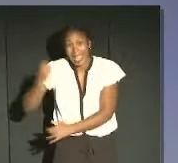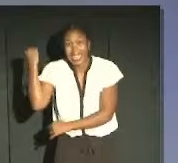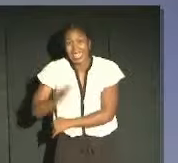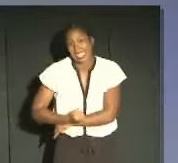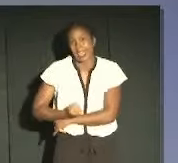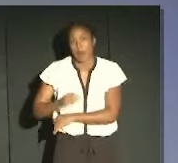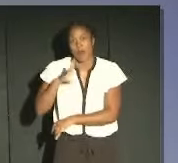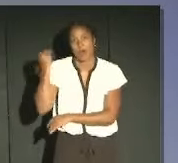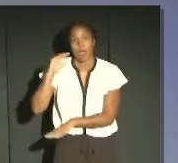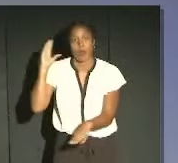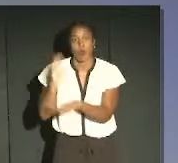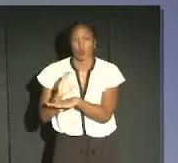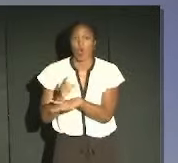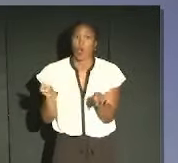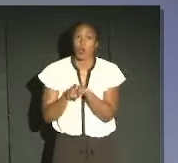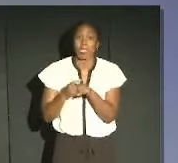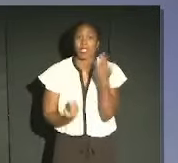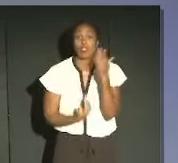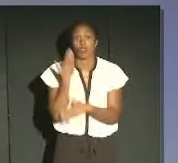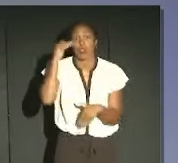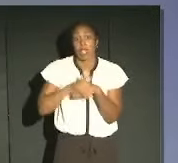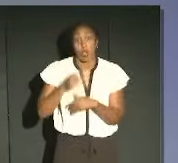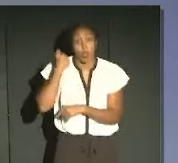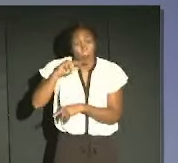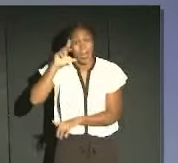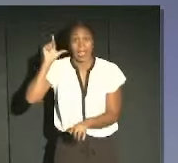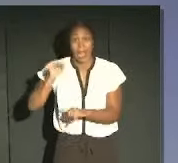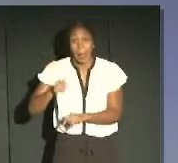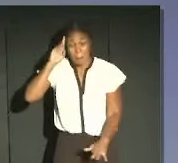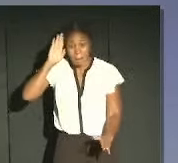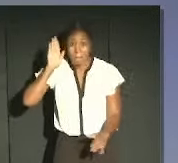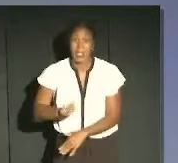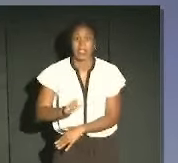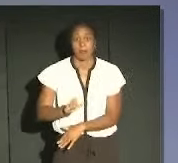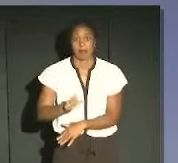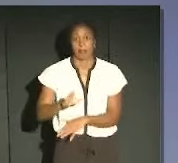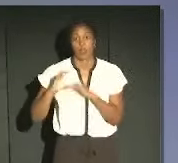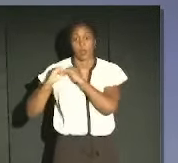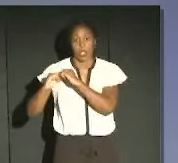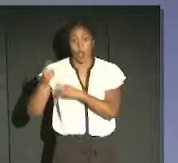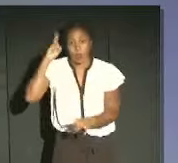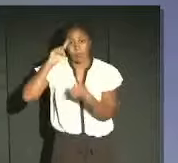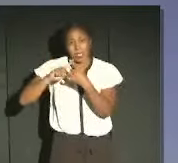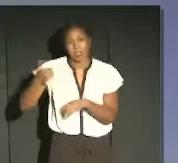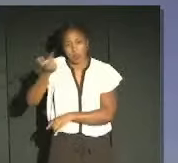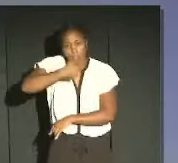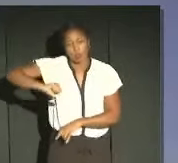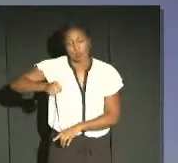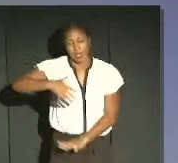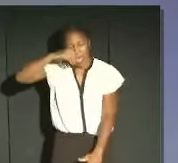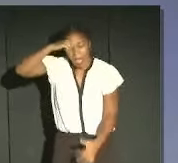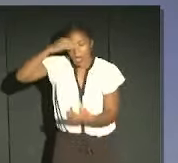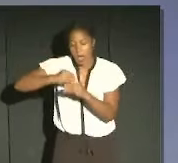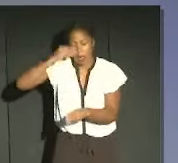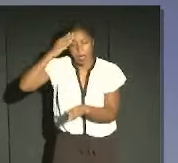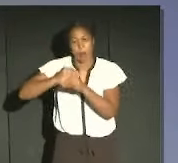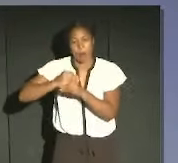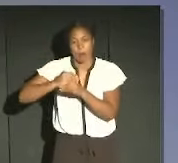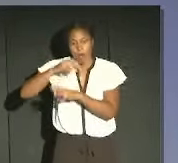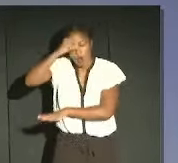journée européenne qui lui est dédiée pour apprendre de notre histoire pour en tirer les leçons et pour plus jamais connaître